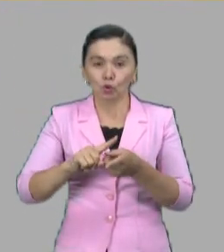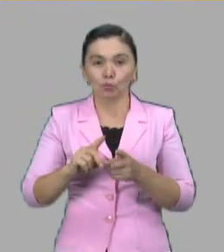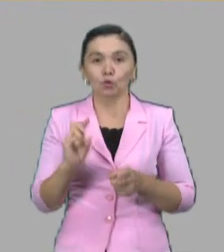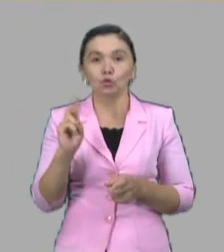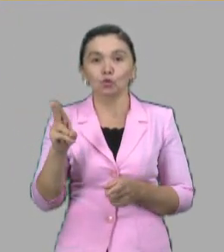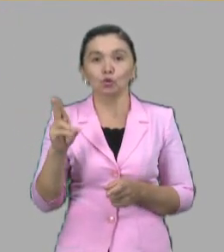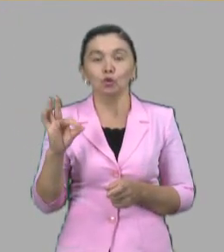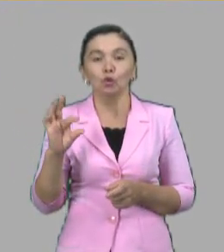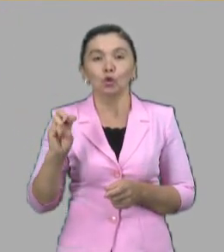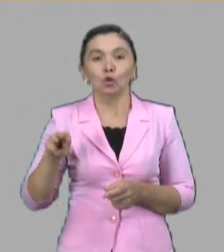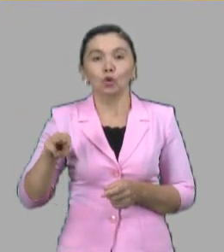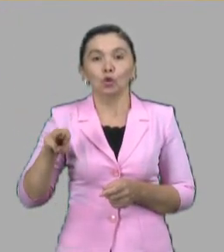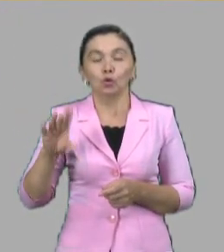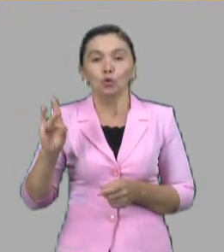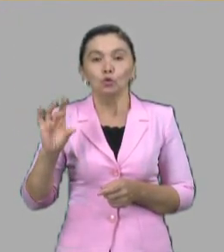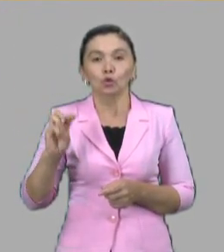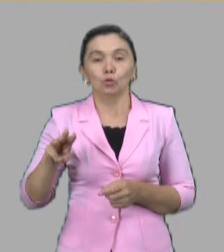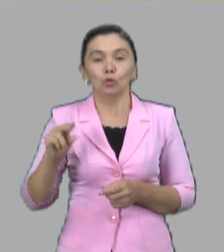котормочу,